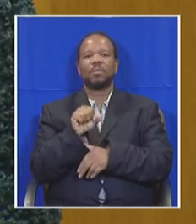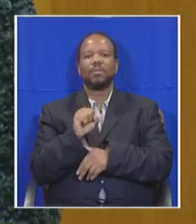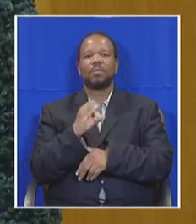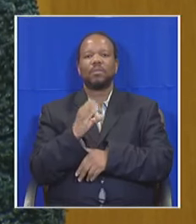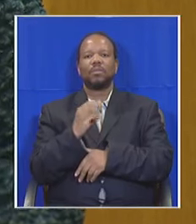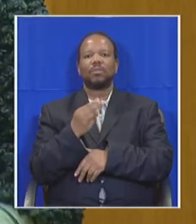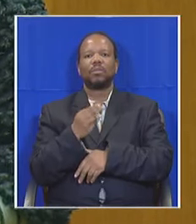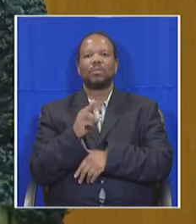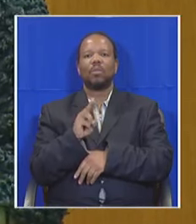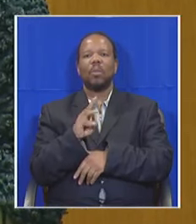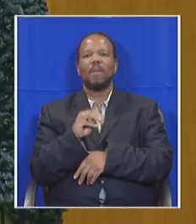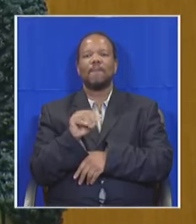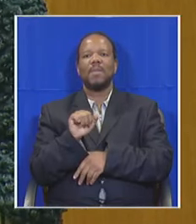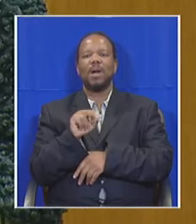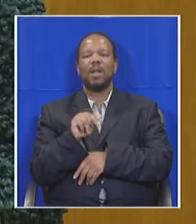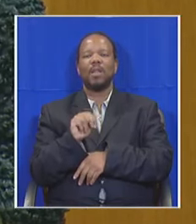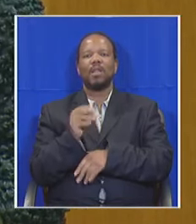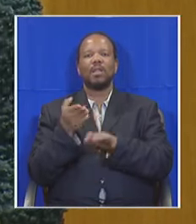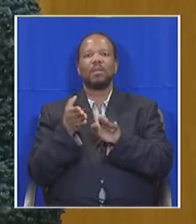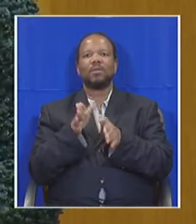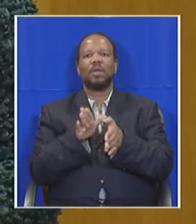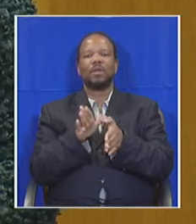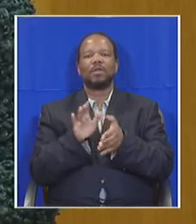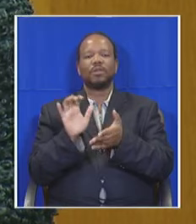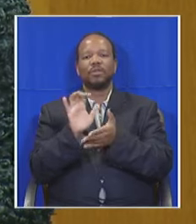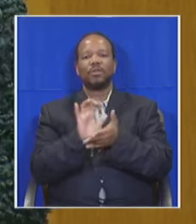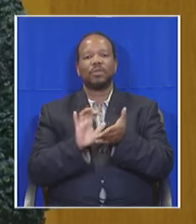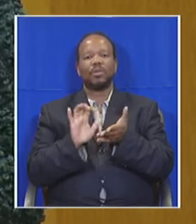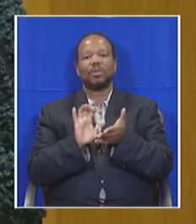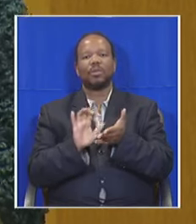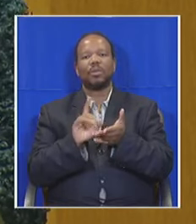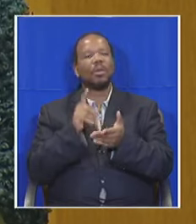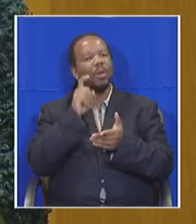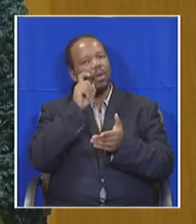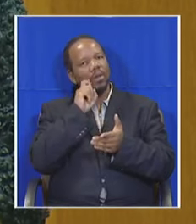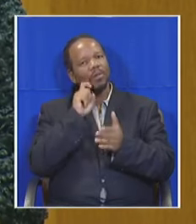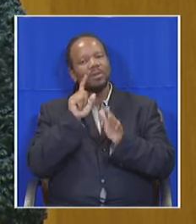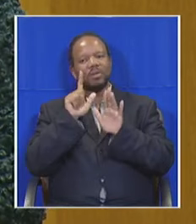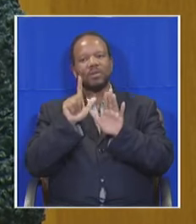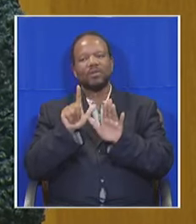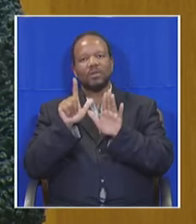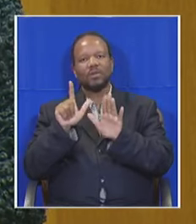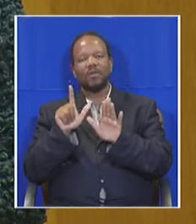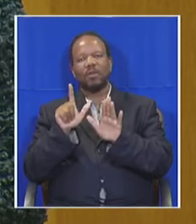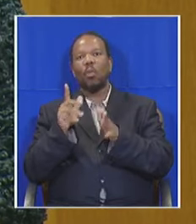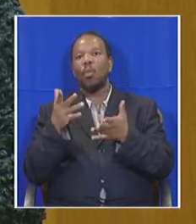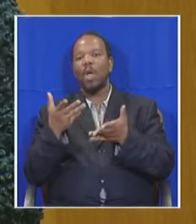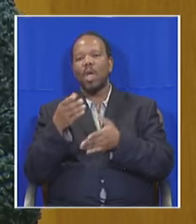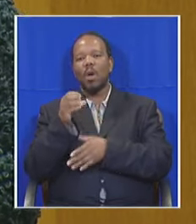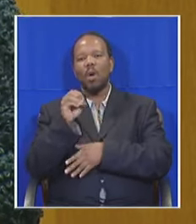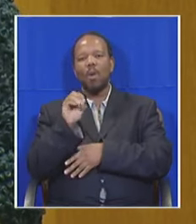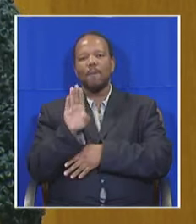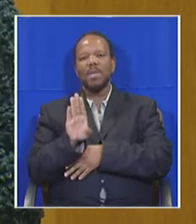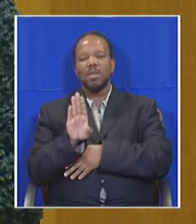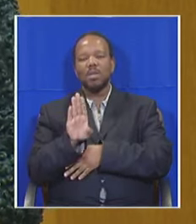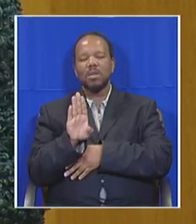skrywer op 77-jarige ouderdom in Bloemfontein. Ook kennis neem dat Skooman aan die Hoër